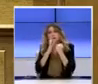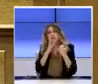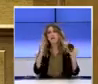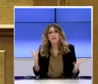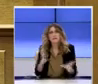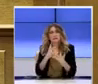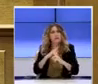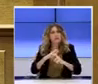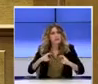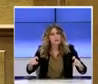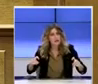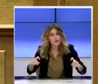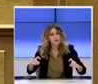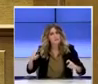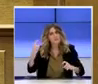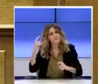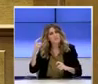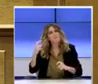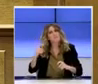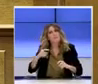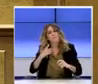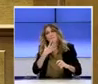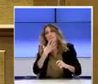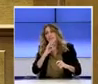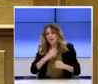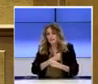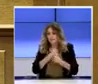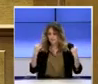χθες, γιατί το αύριο